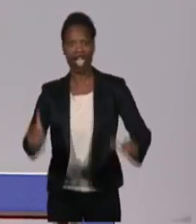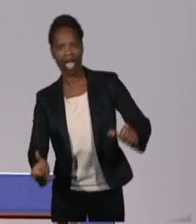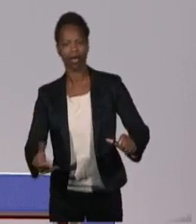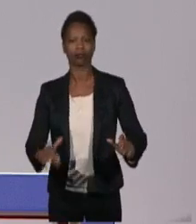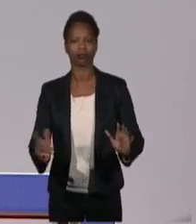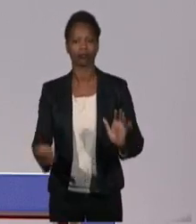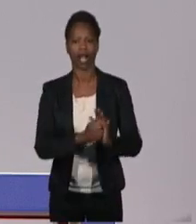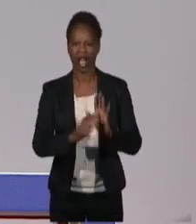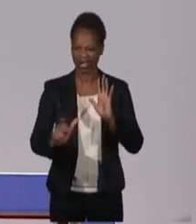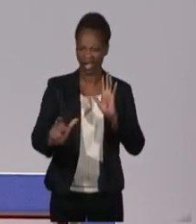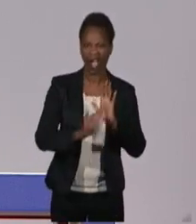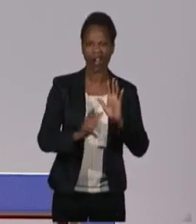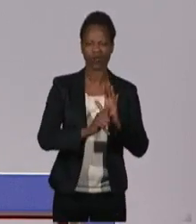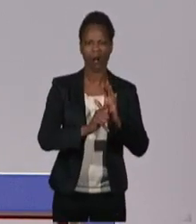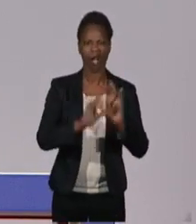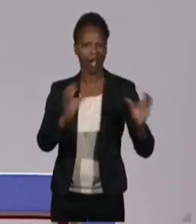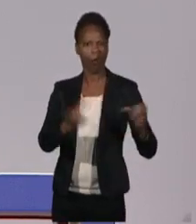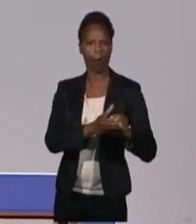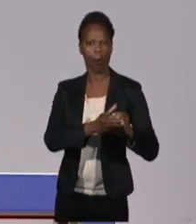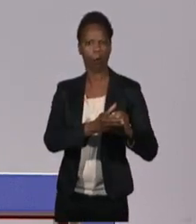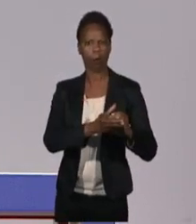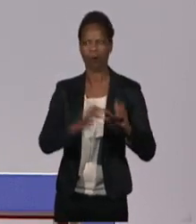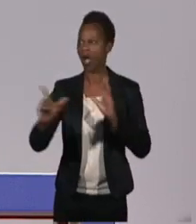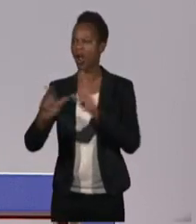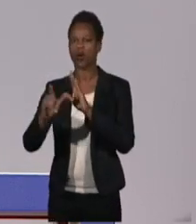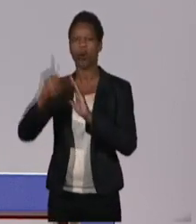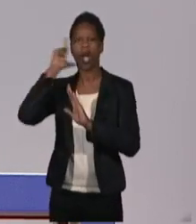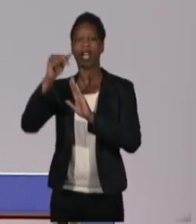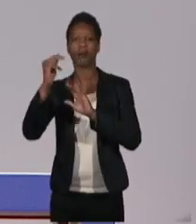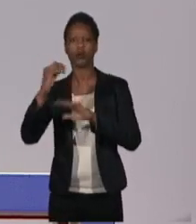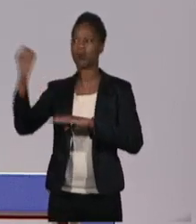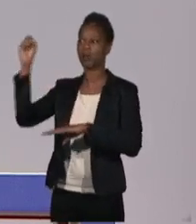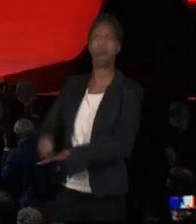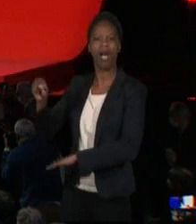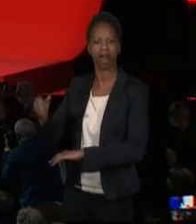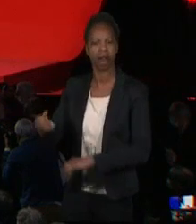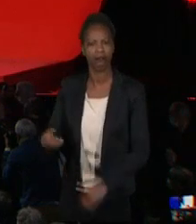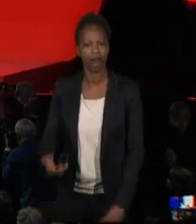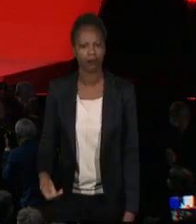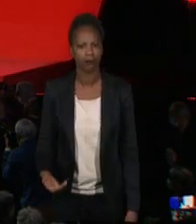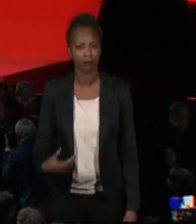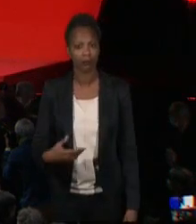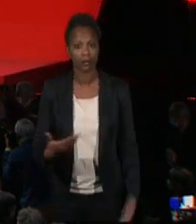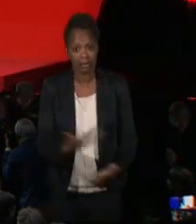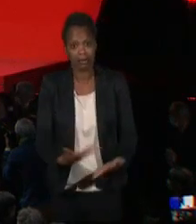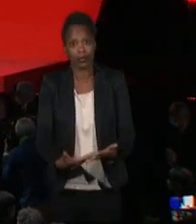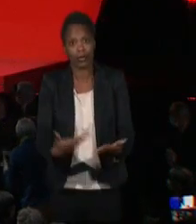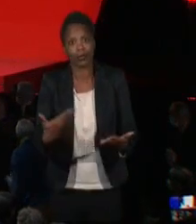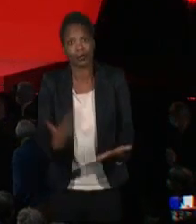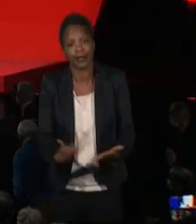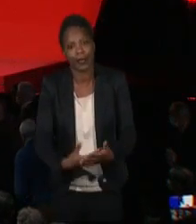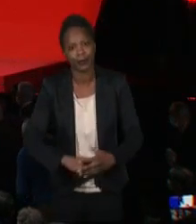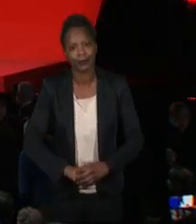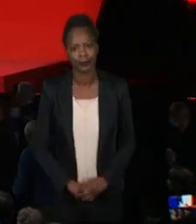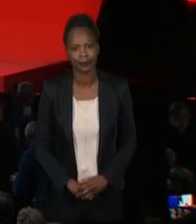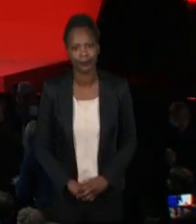des bandes, la loi du plus fort, se substitue aux lois de la République. Car oui, nous en sommes là. Ce